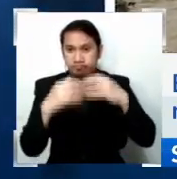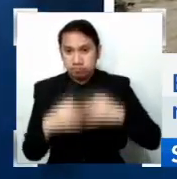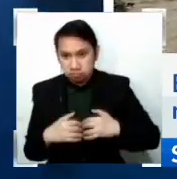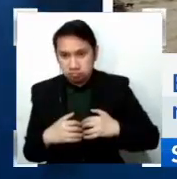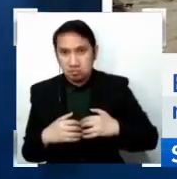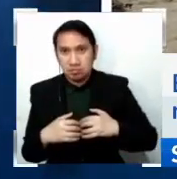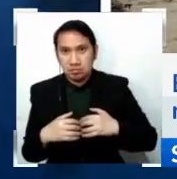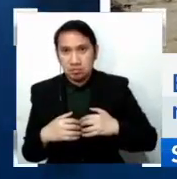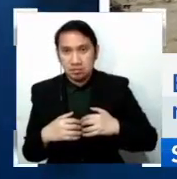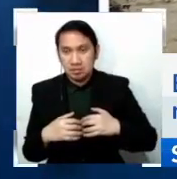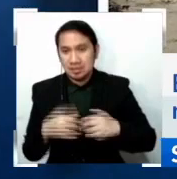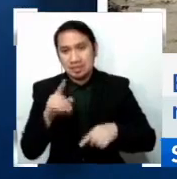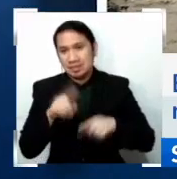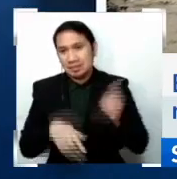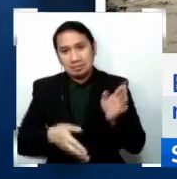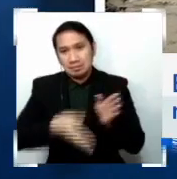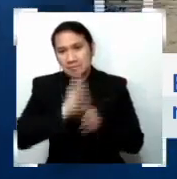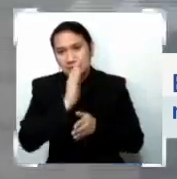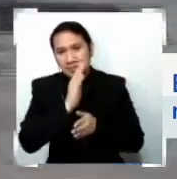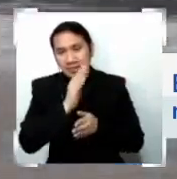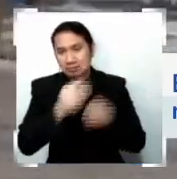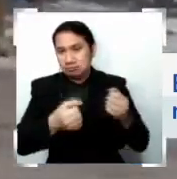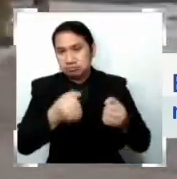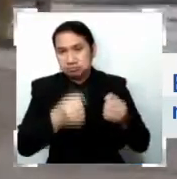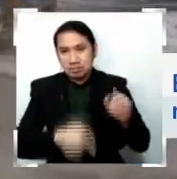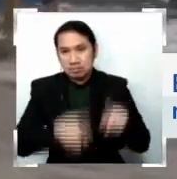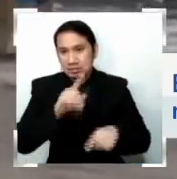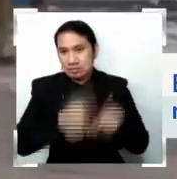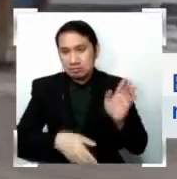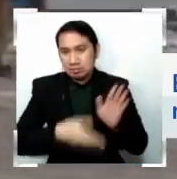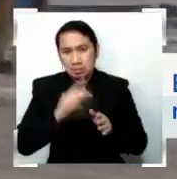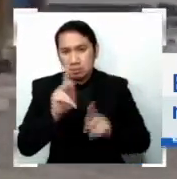mga motorista at ng mga residente.